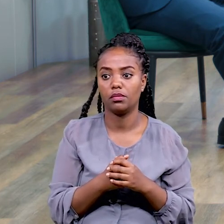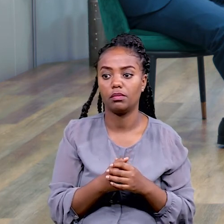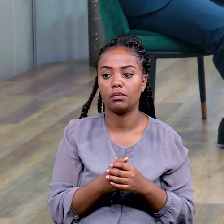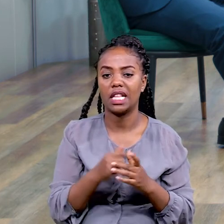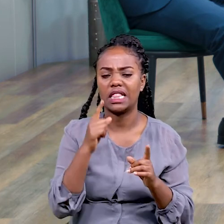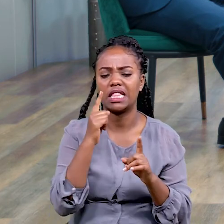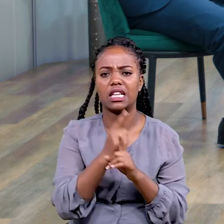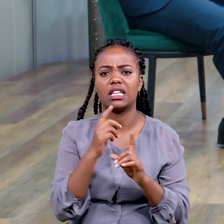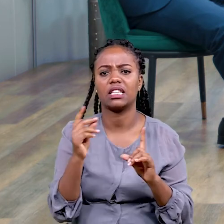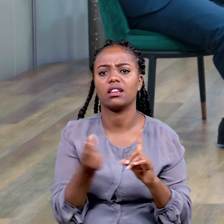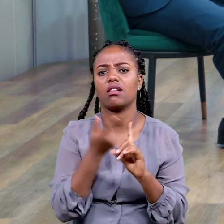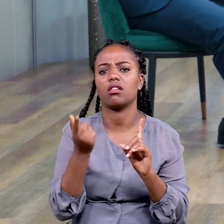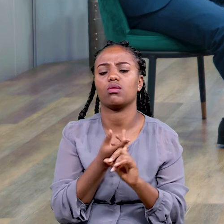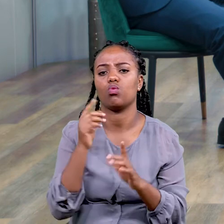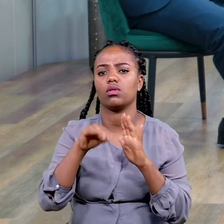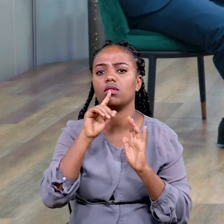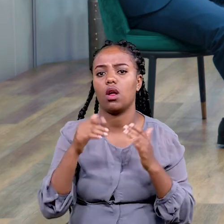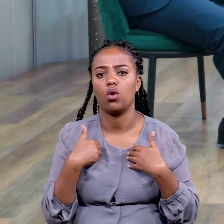ድርብ ቅጣት ውስጥ ነው ያሉት።